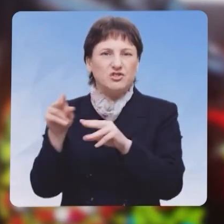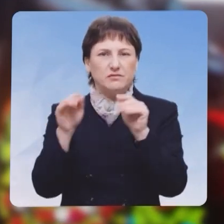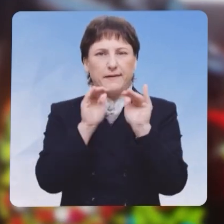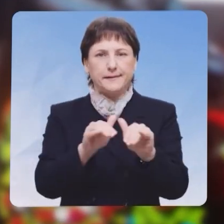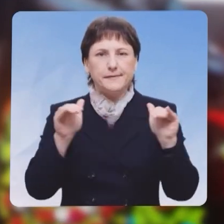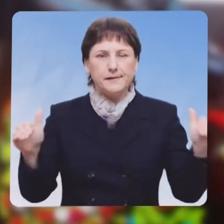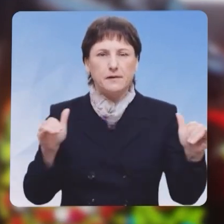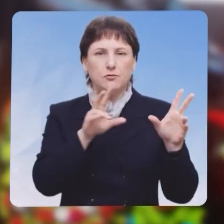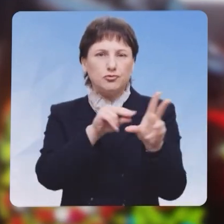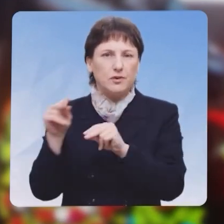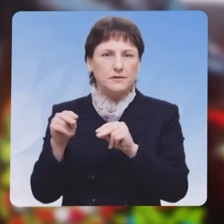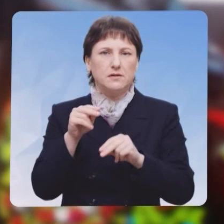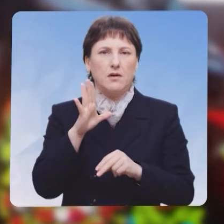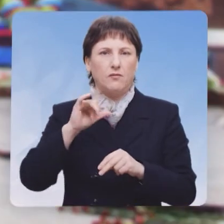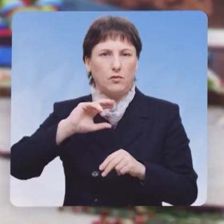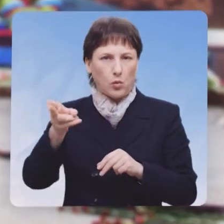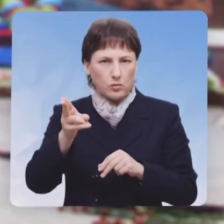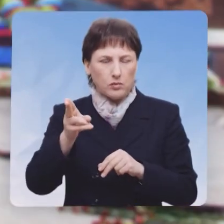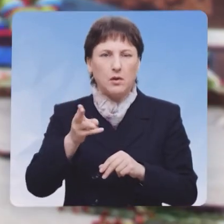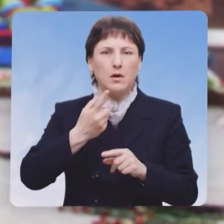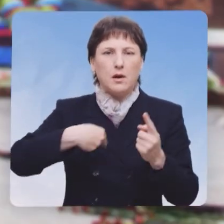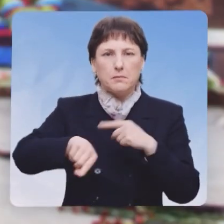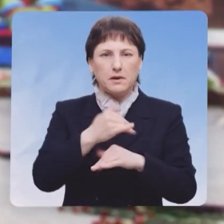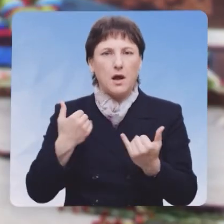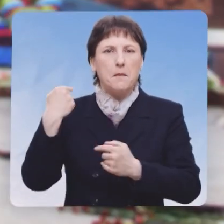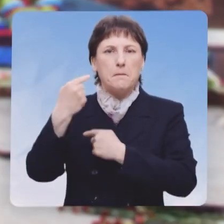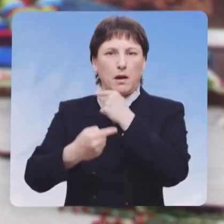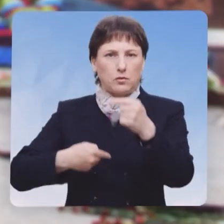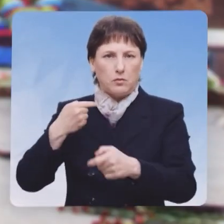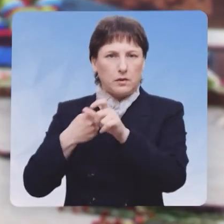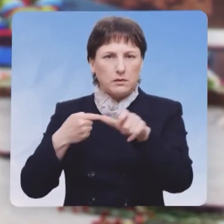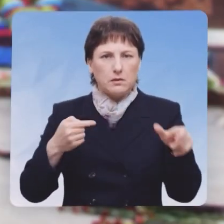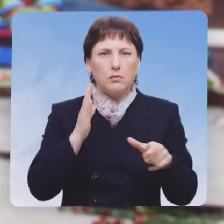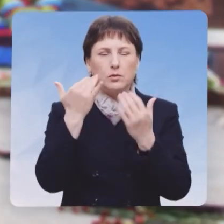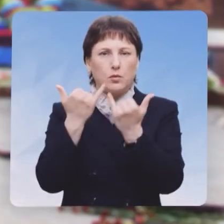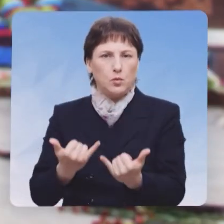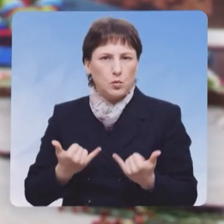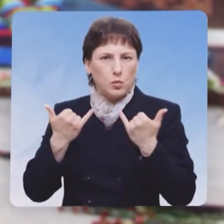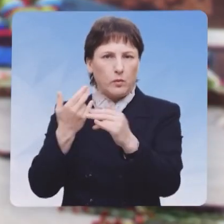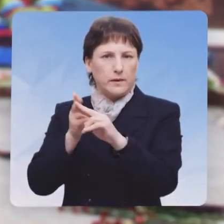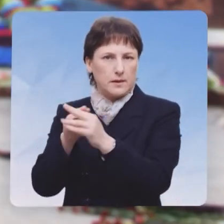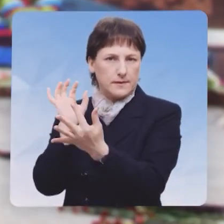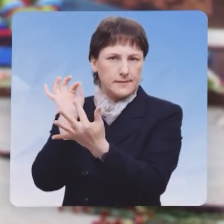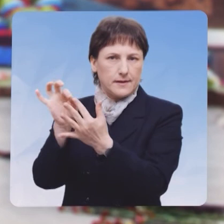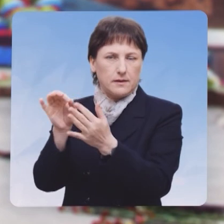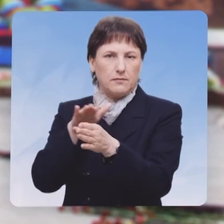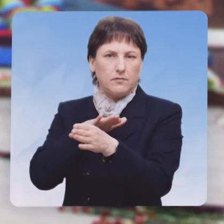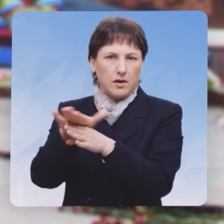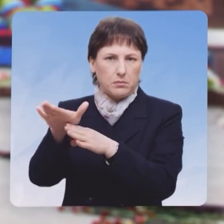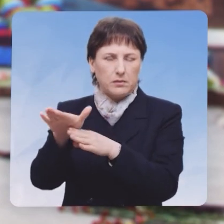счастливого будущего детей и внуков. И мы, их потомки, будем верны этим целям.